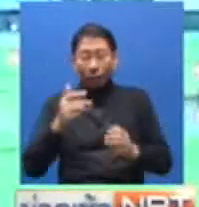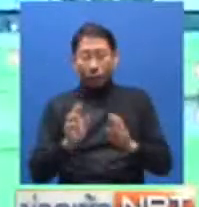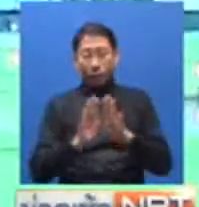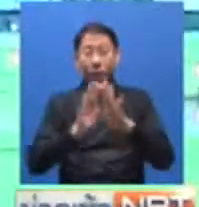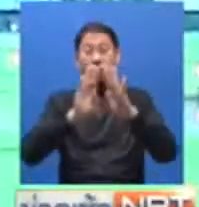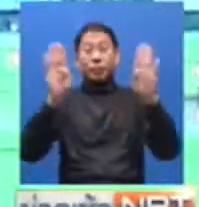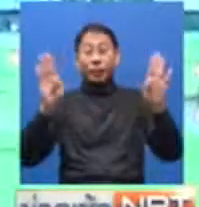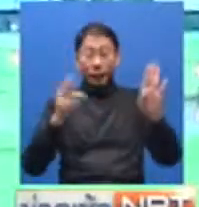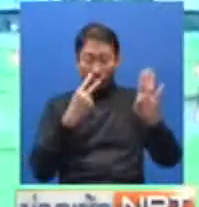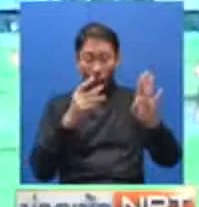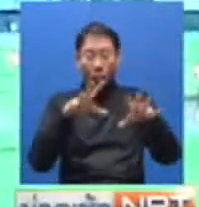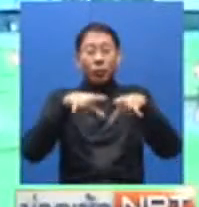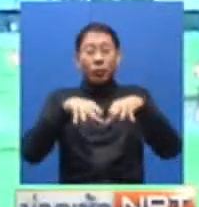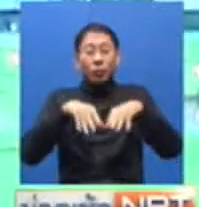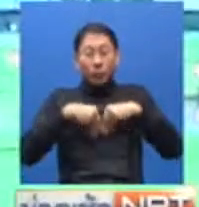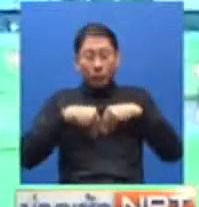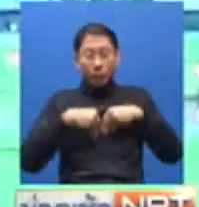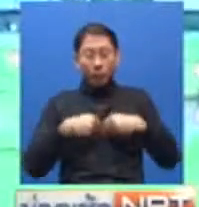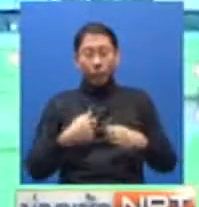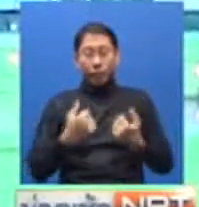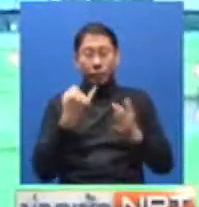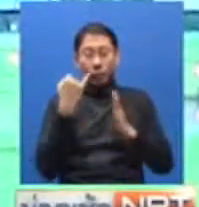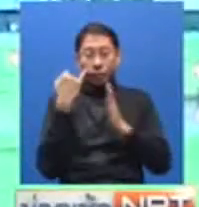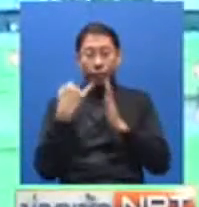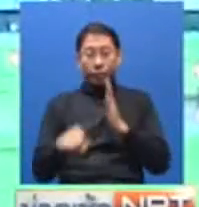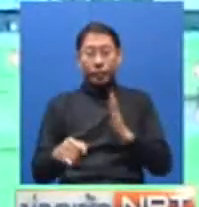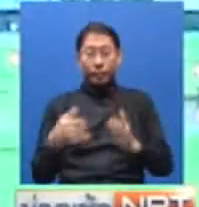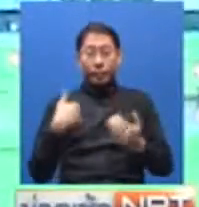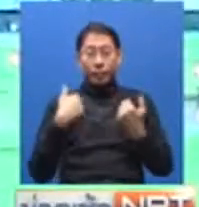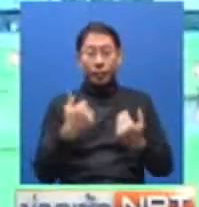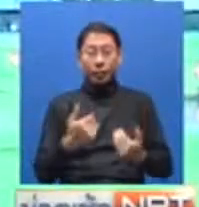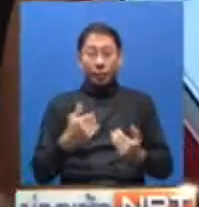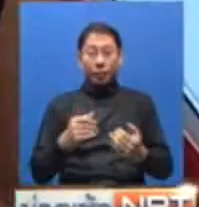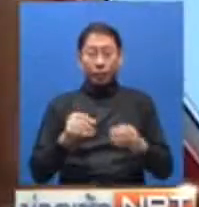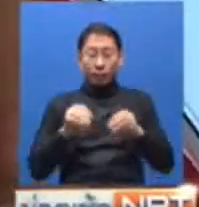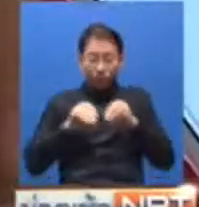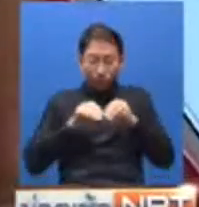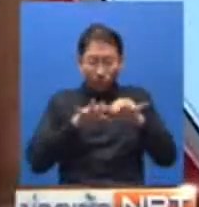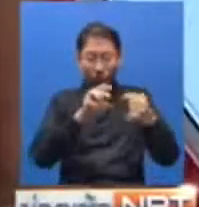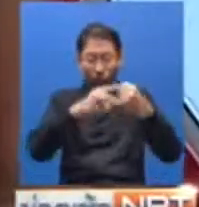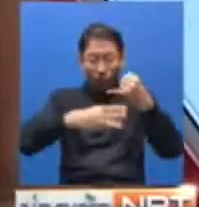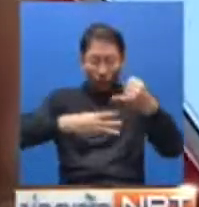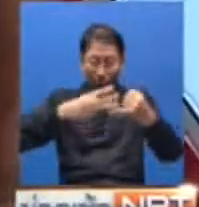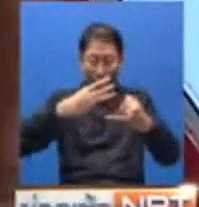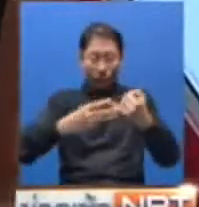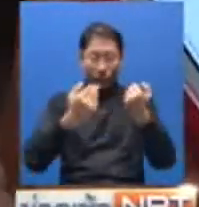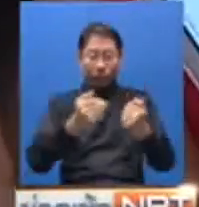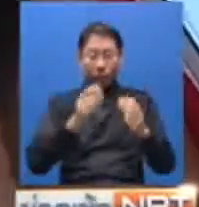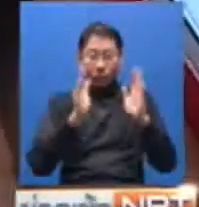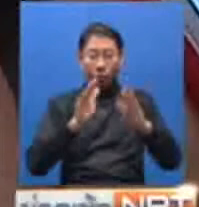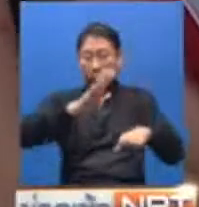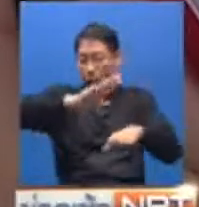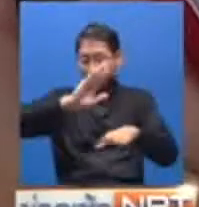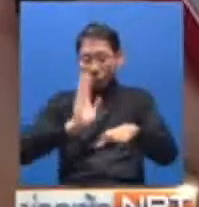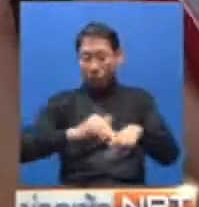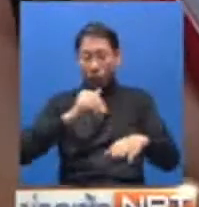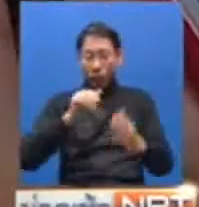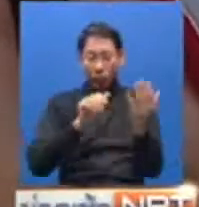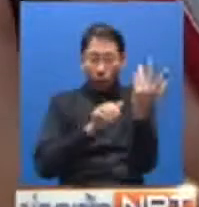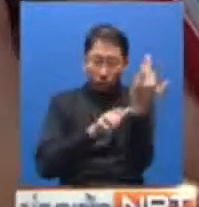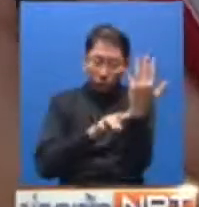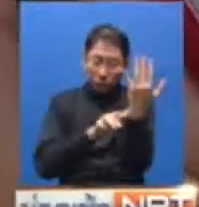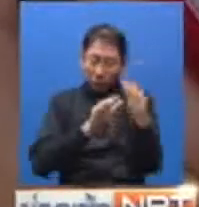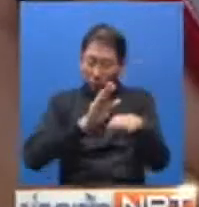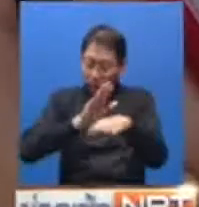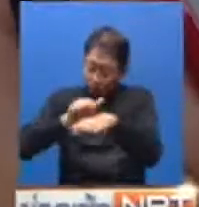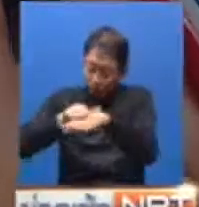ไปดูใช่ไหม การระบาดของไวรัส SMS นี้ผู้เชี่ยวชาญด้านความปลอดภัยทางคอมพิวเตอร์ได้เตือนให้ผู้